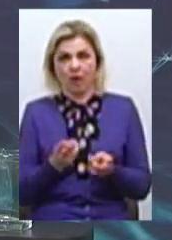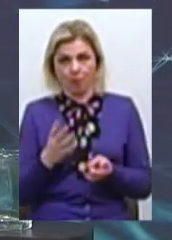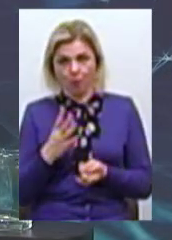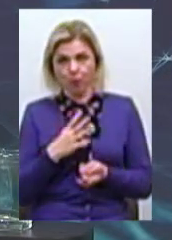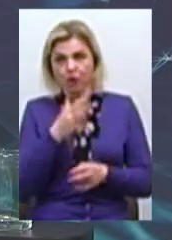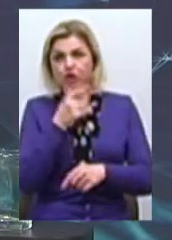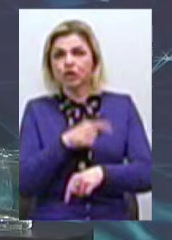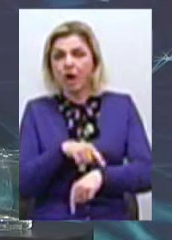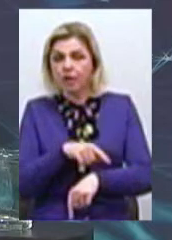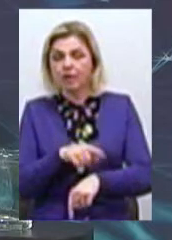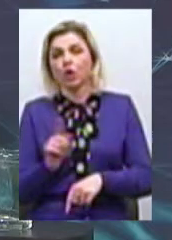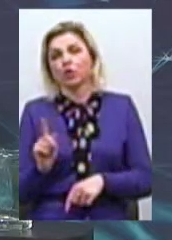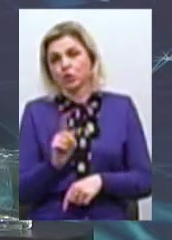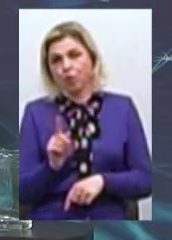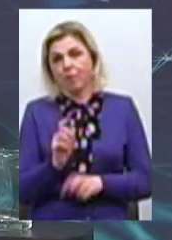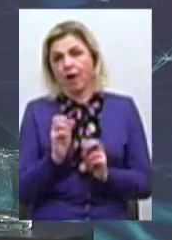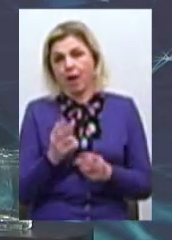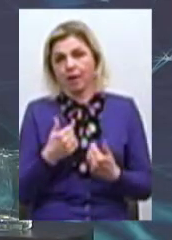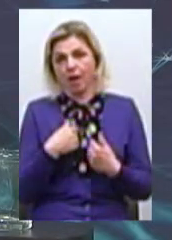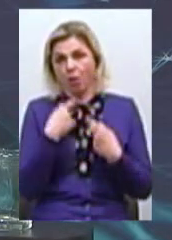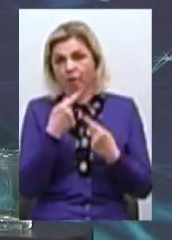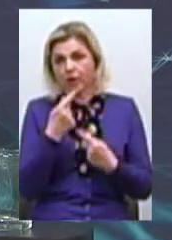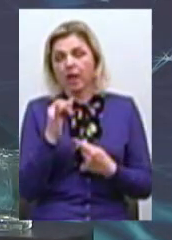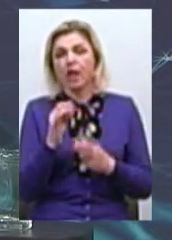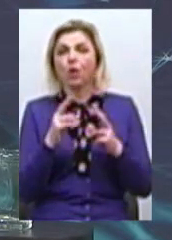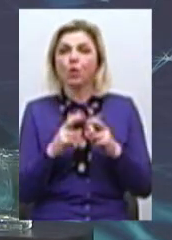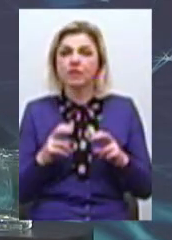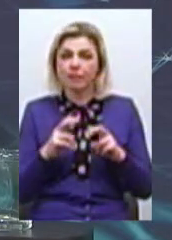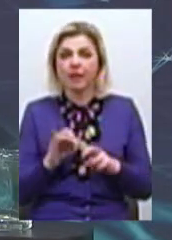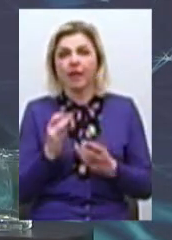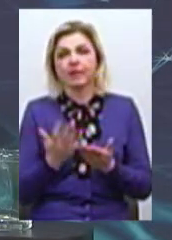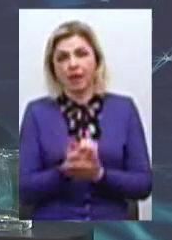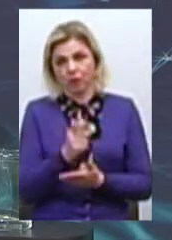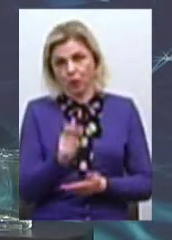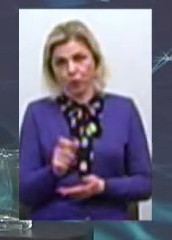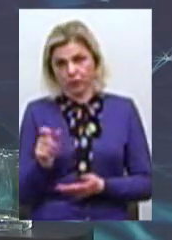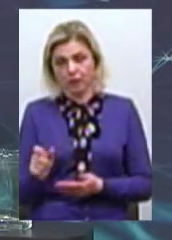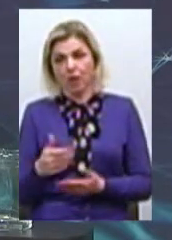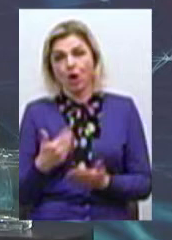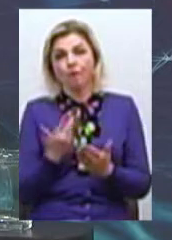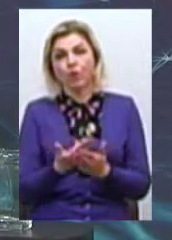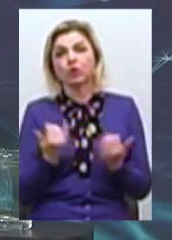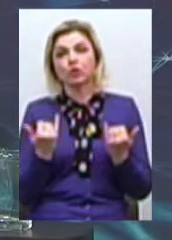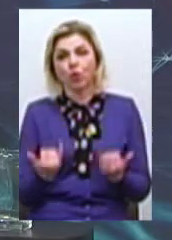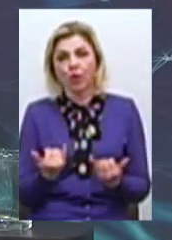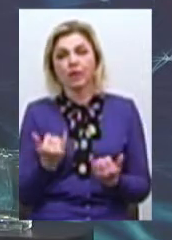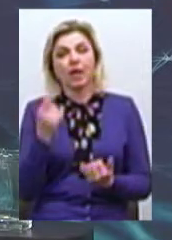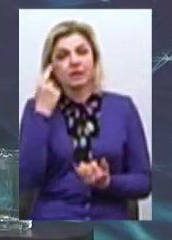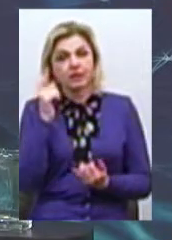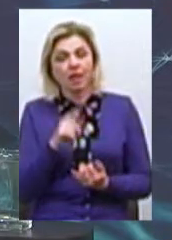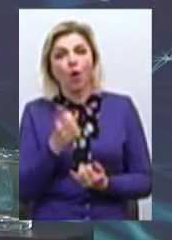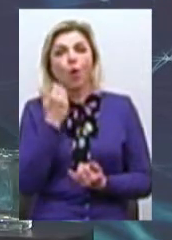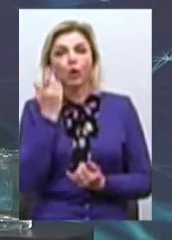був час для того, щоб, як я вже сказав, і розібратись, і знайти людей. От сьогодні, знаєте, коли щось